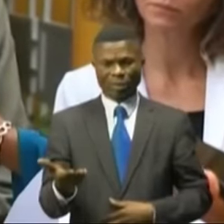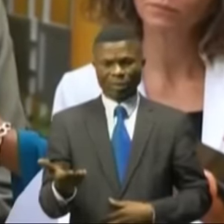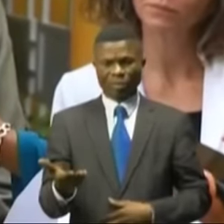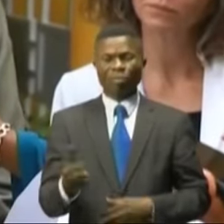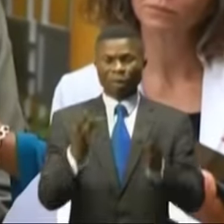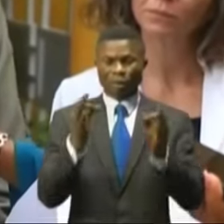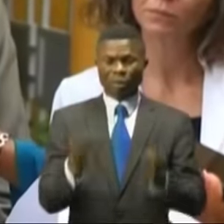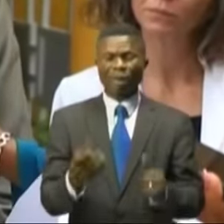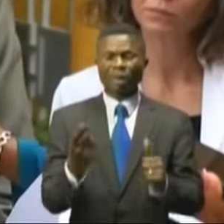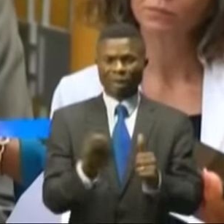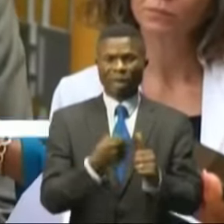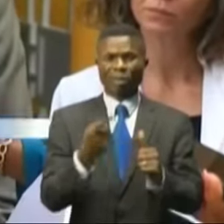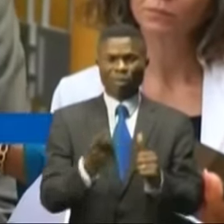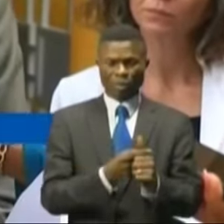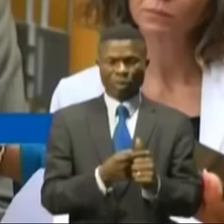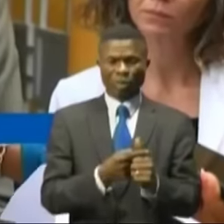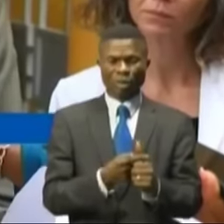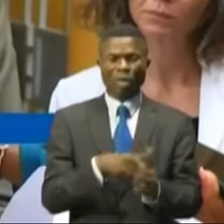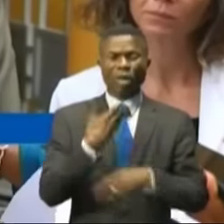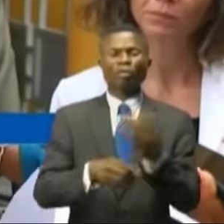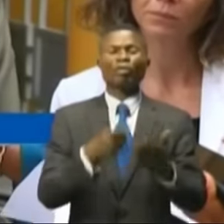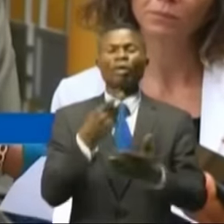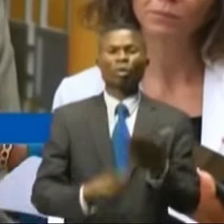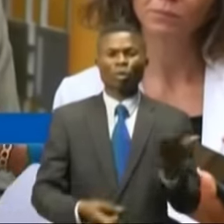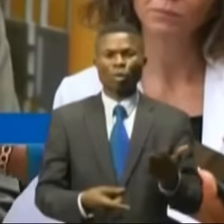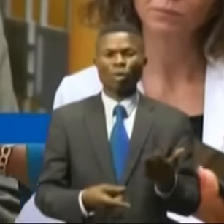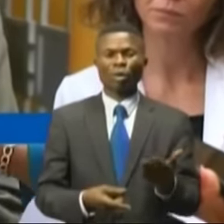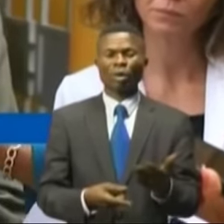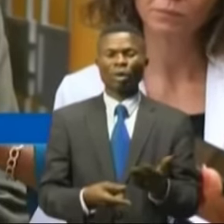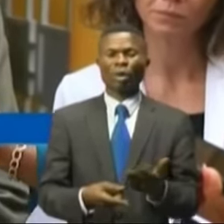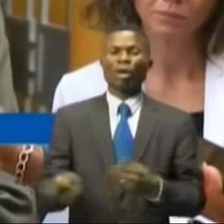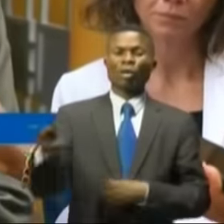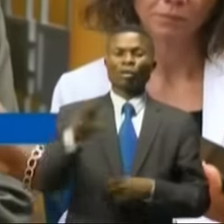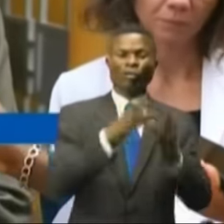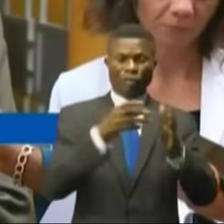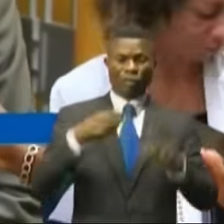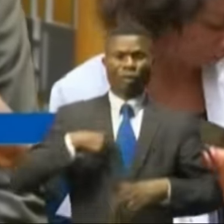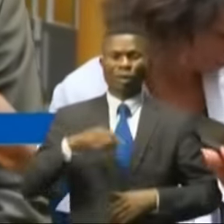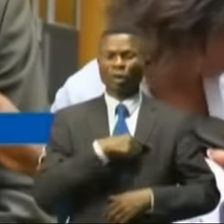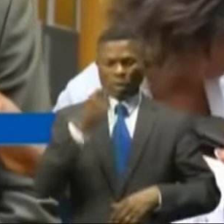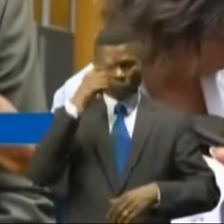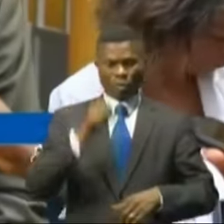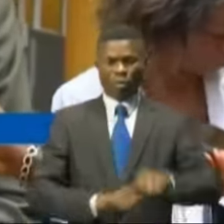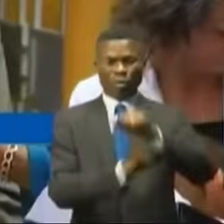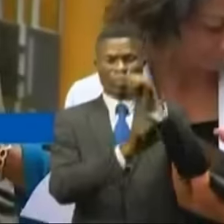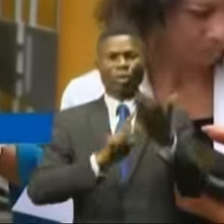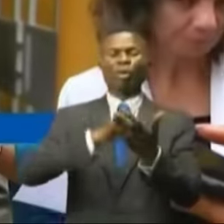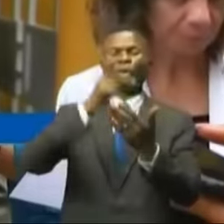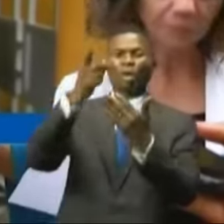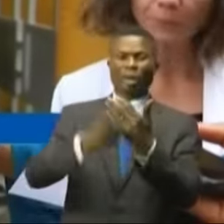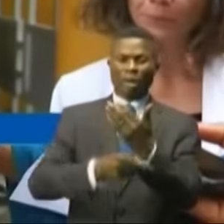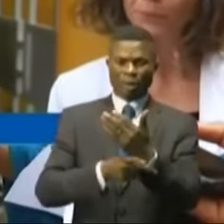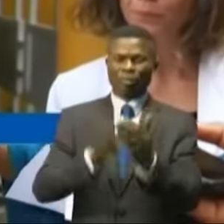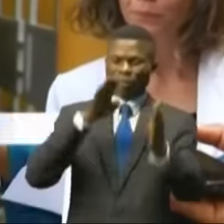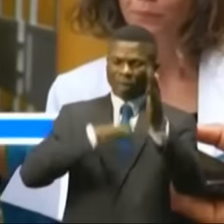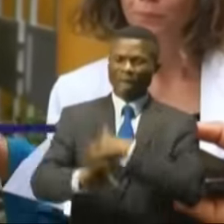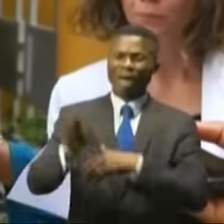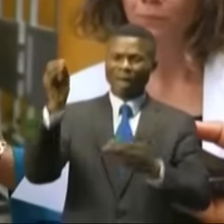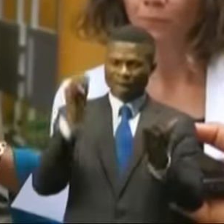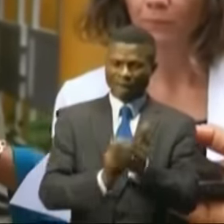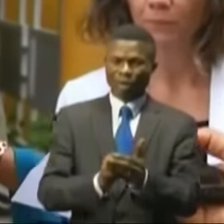mais surtout ce qu'on pourrait faire ensemble pour appuyer le programme de